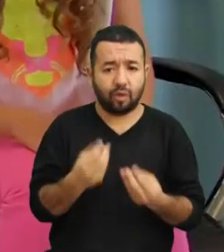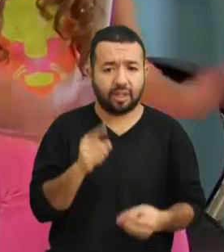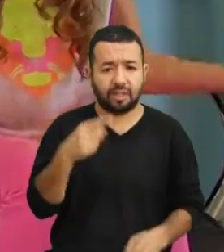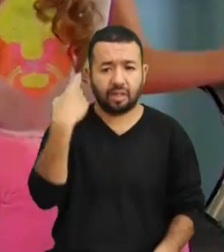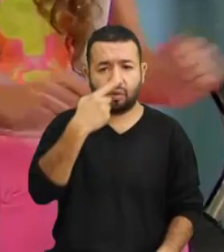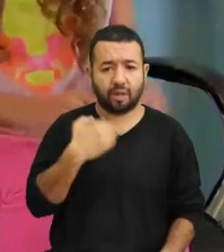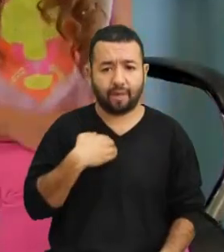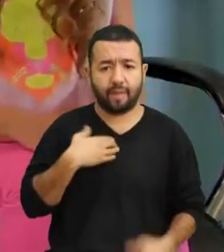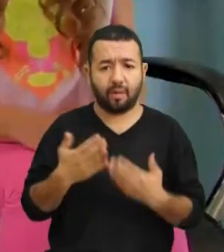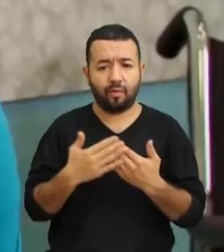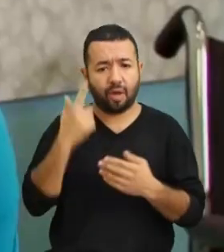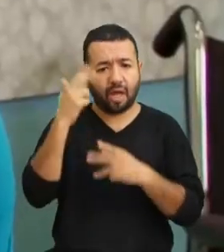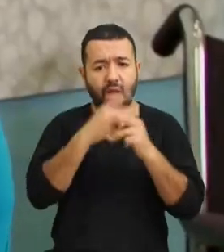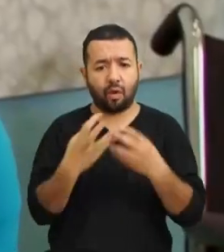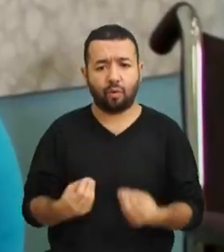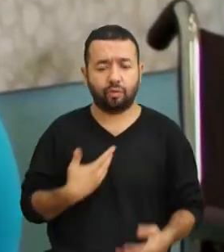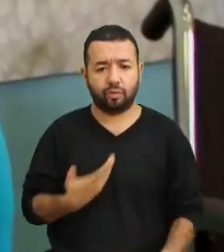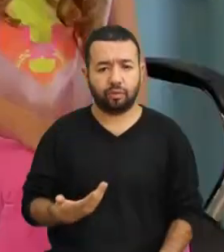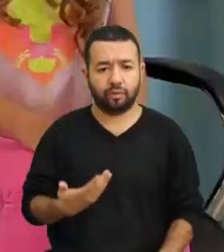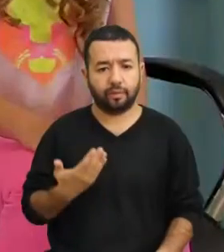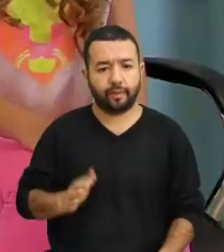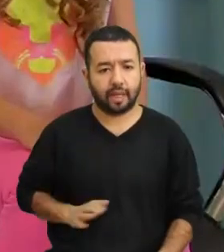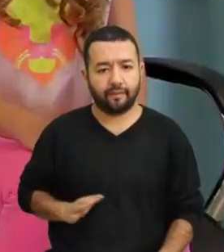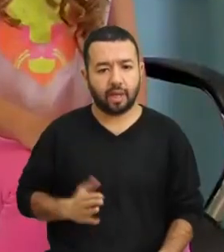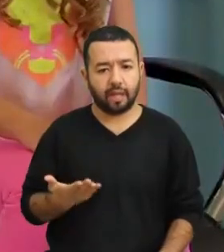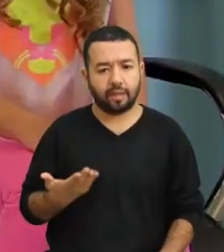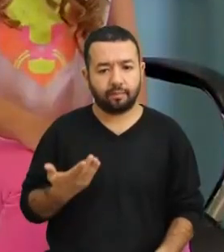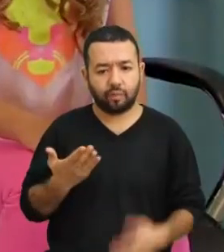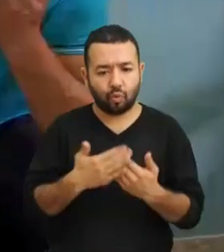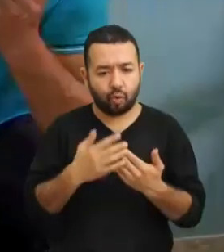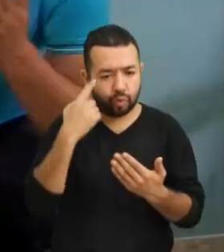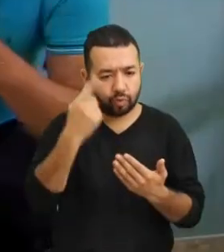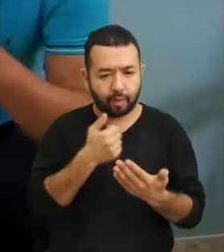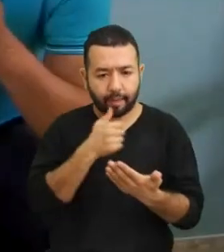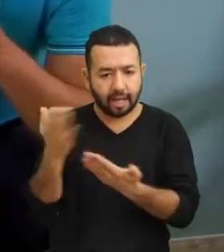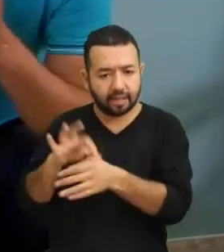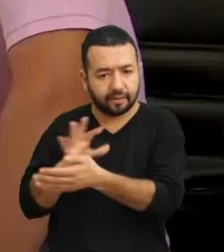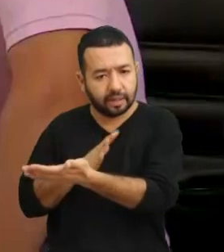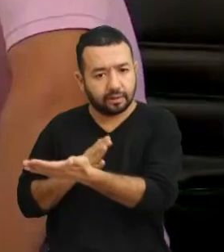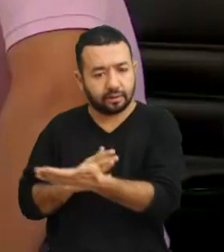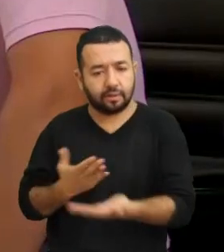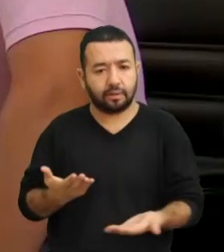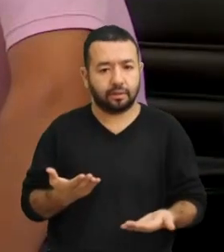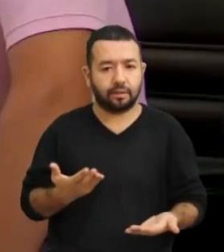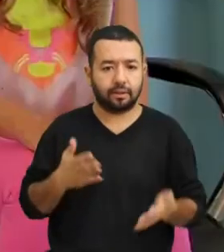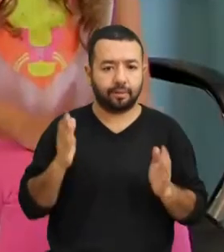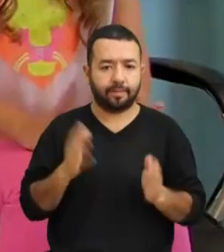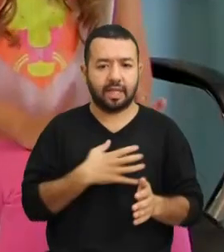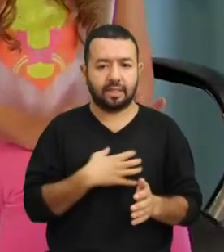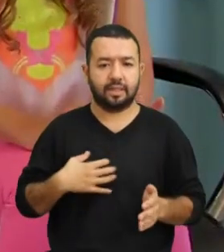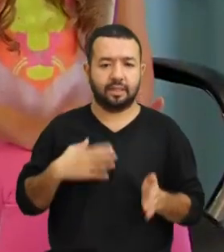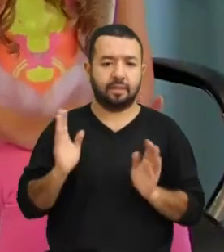Senin yüzünden benim düğünüm de hayal oldu. Evladım koyun can derdinde sen düğün derdindesin. Pes yani